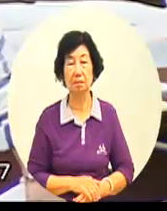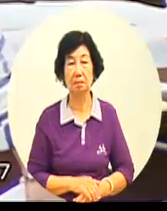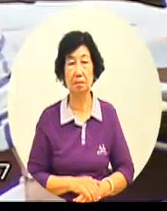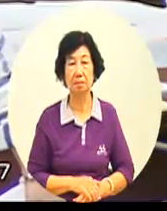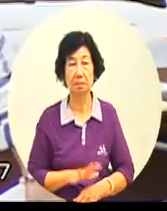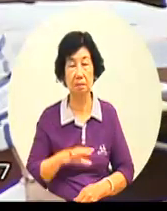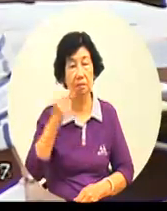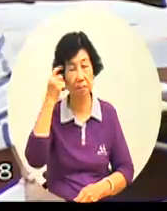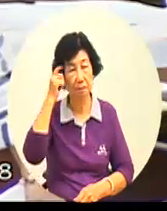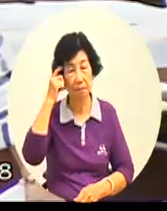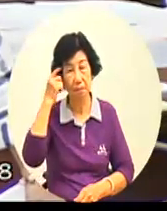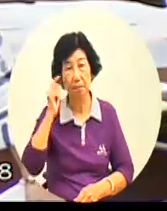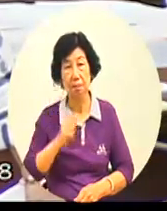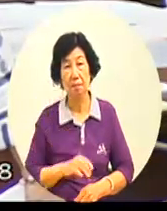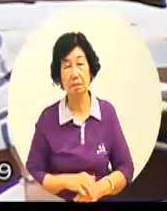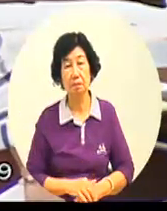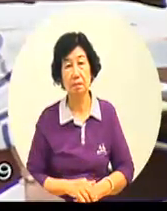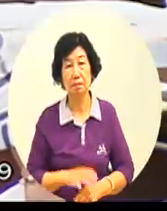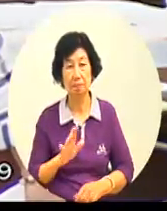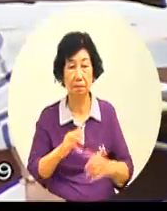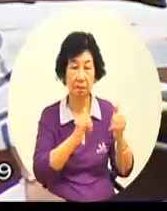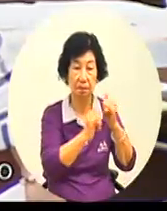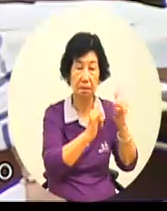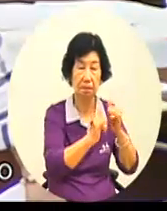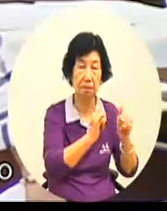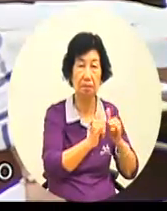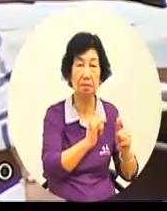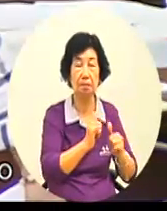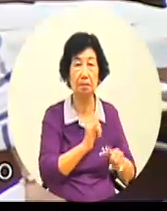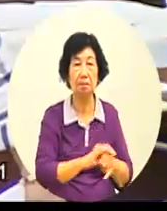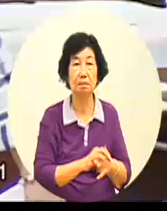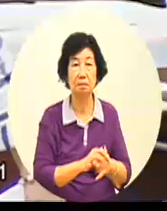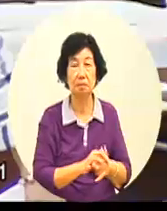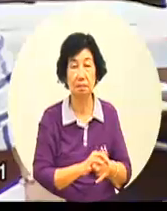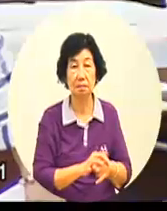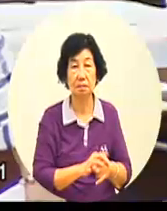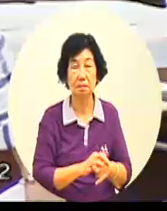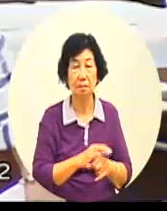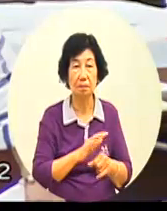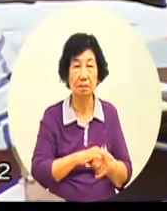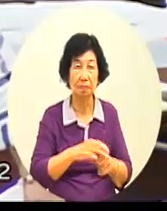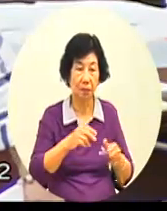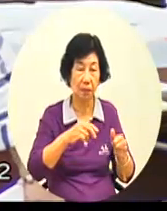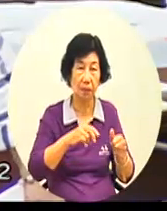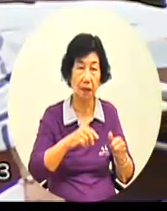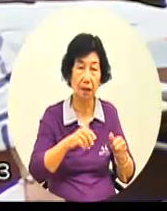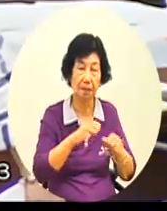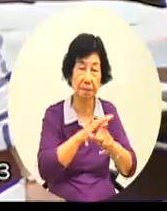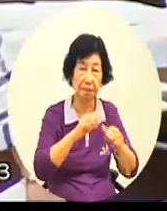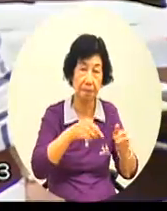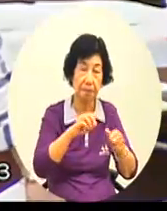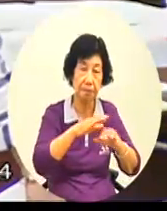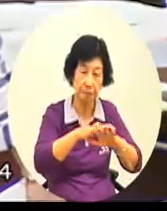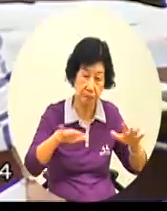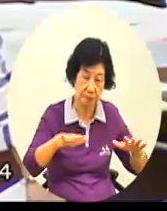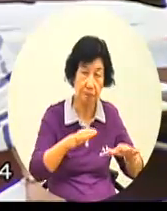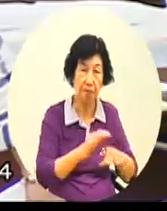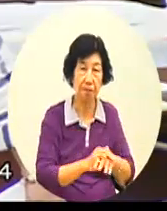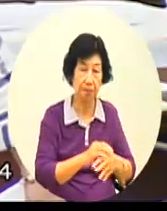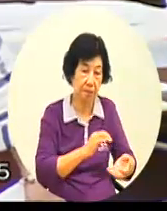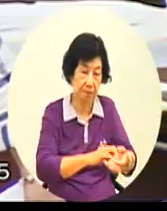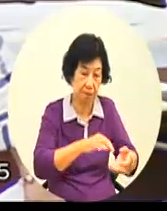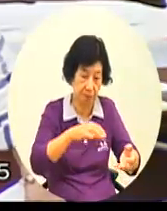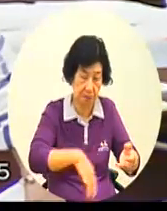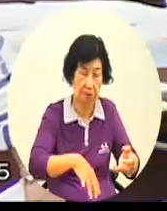到说，跟民间的疗养机构或者医院所